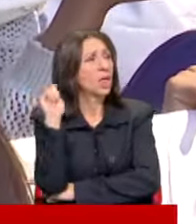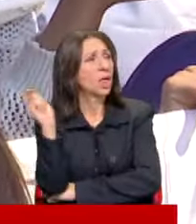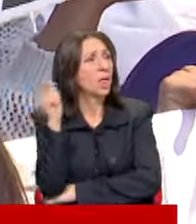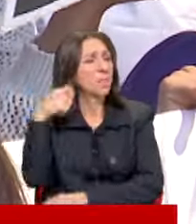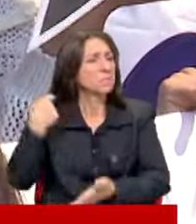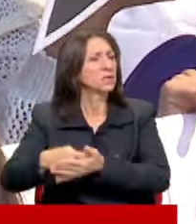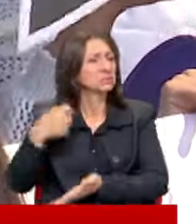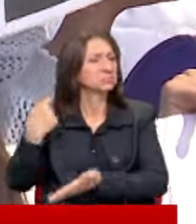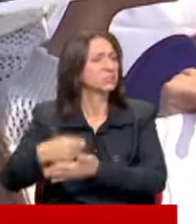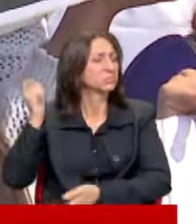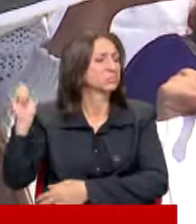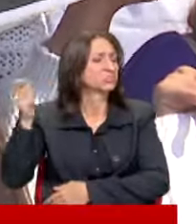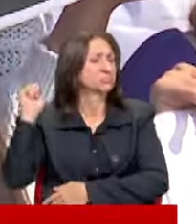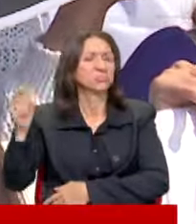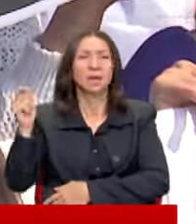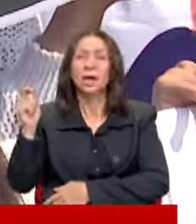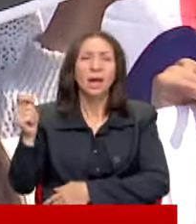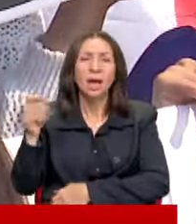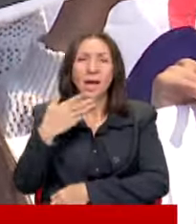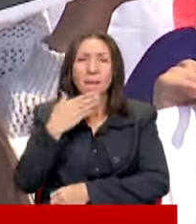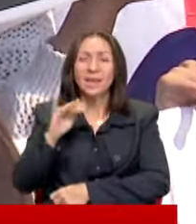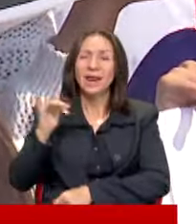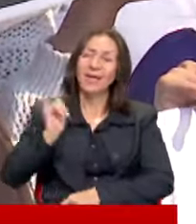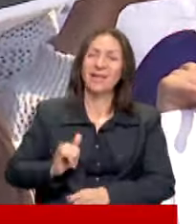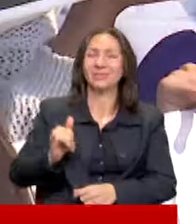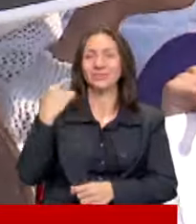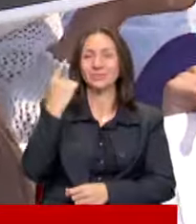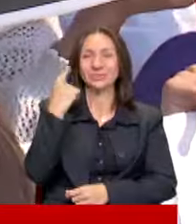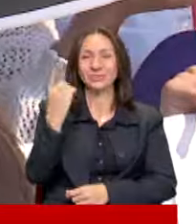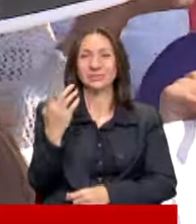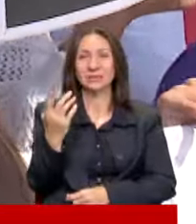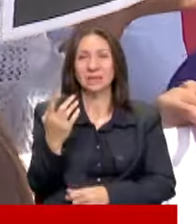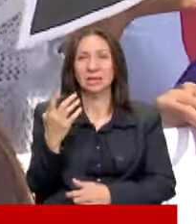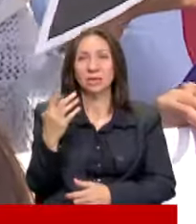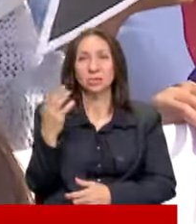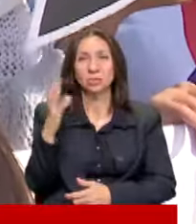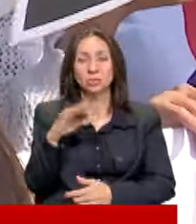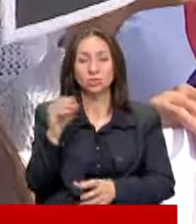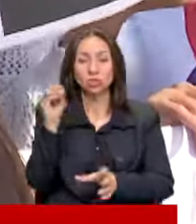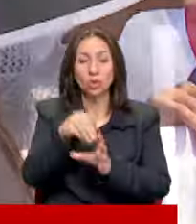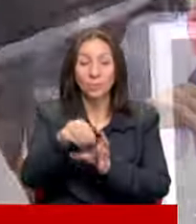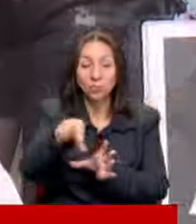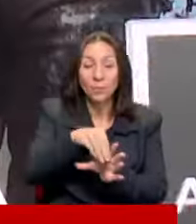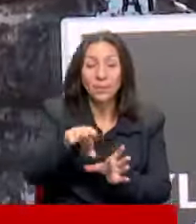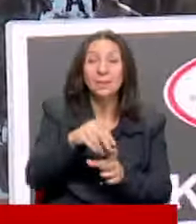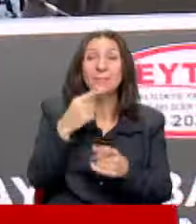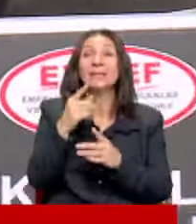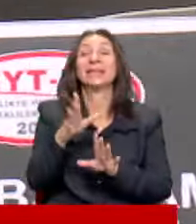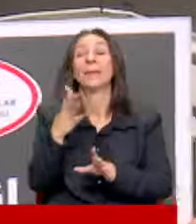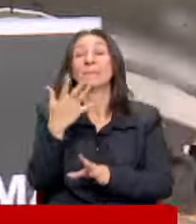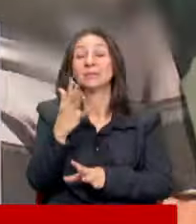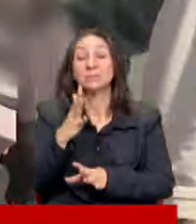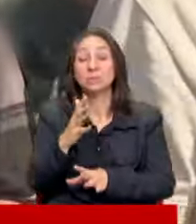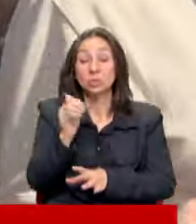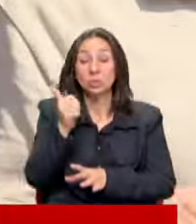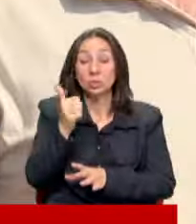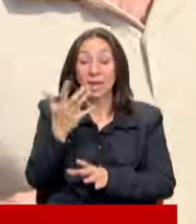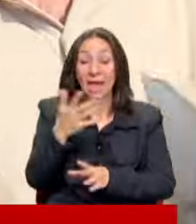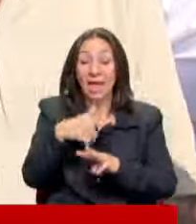Peşin peşin ödedik ekimiz rahat edelim diye sürelim toplayalım diye değil 5000 prim günüyle